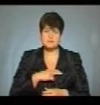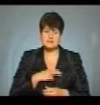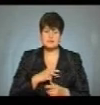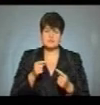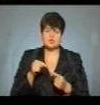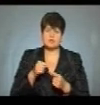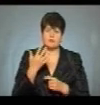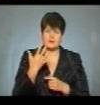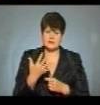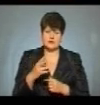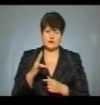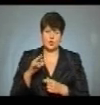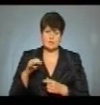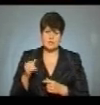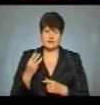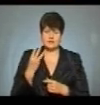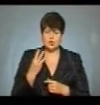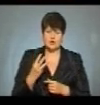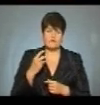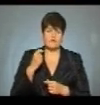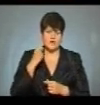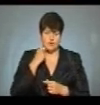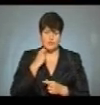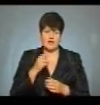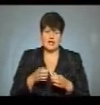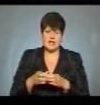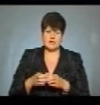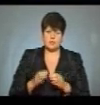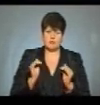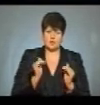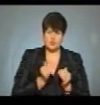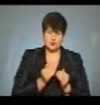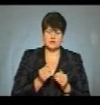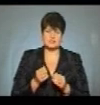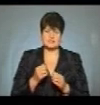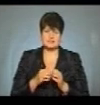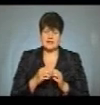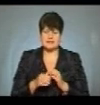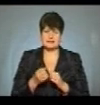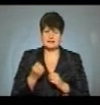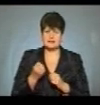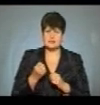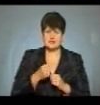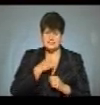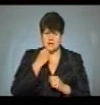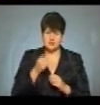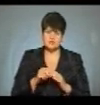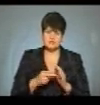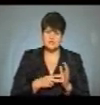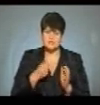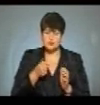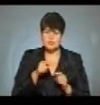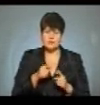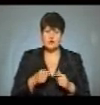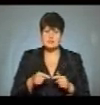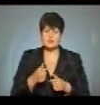5 номінаціях і 3 вікових категоріях. Молодша від 6 до 9 років, середня до 13 років і старша до 17 років. Їм